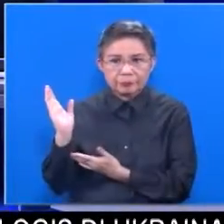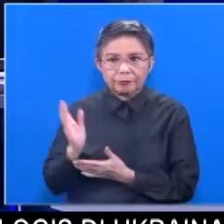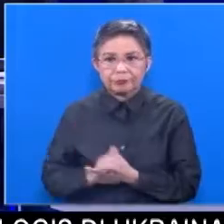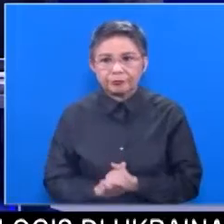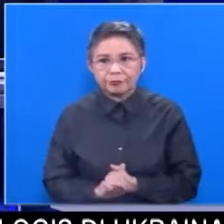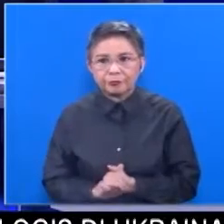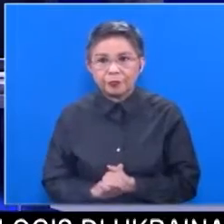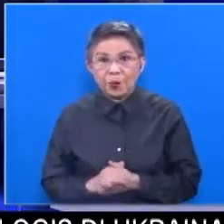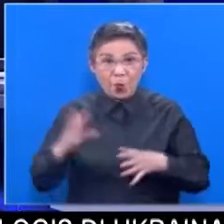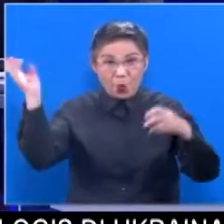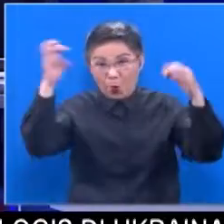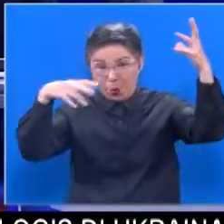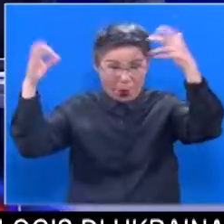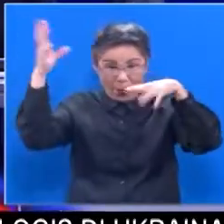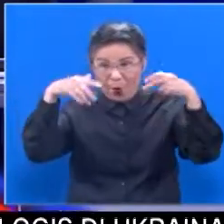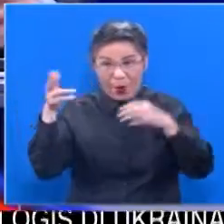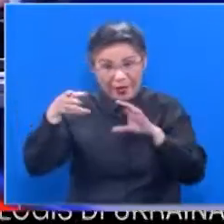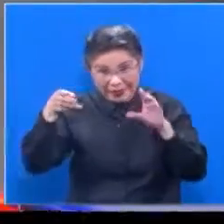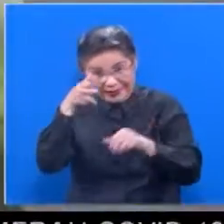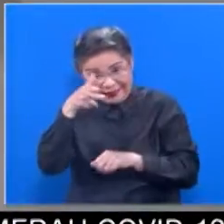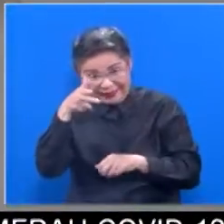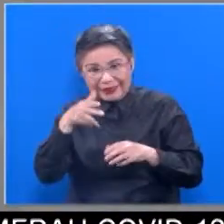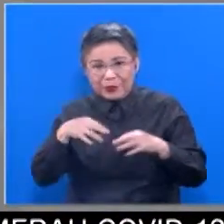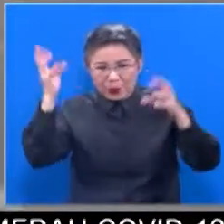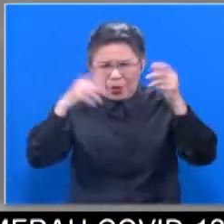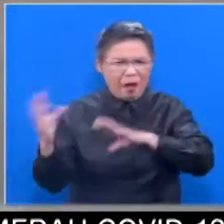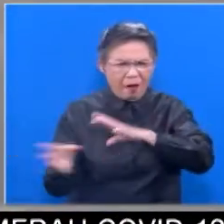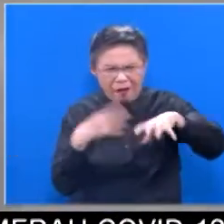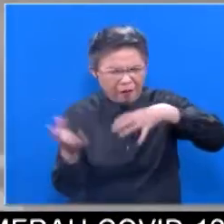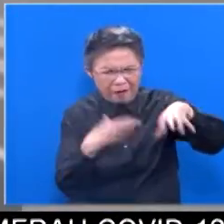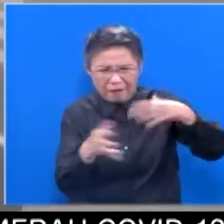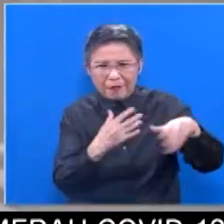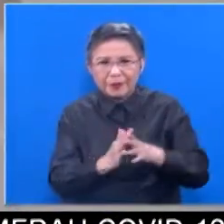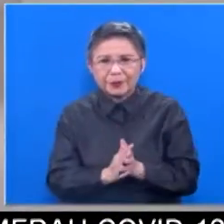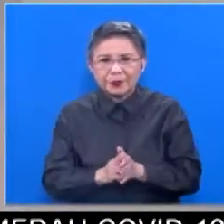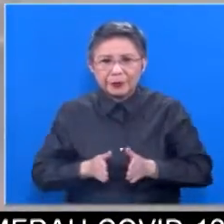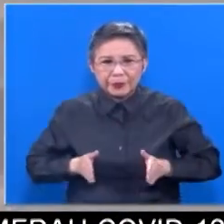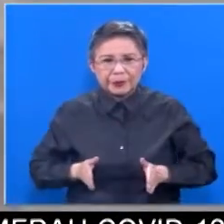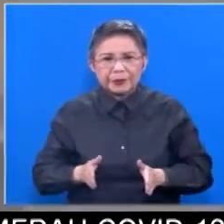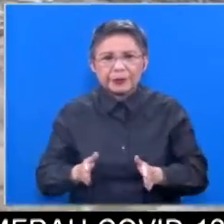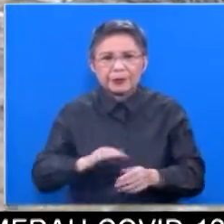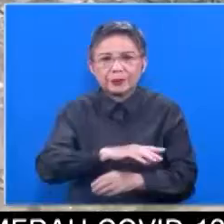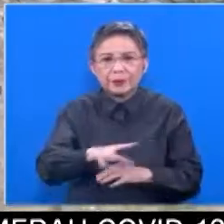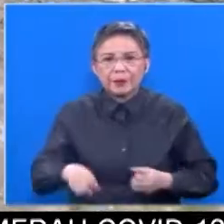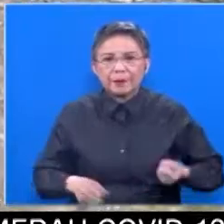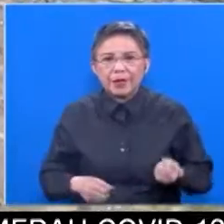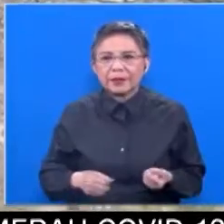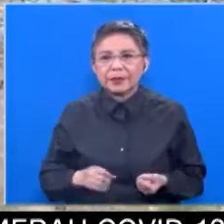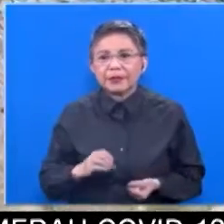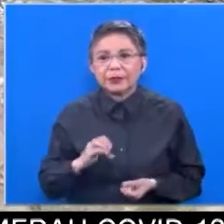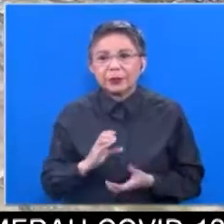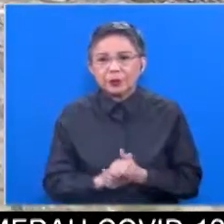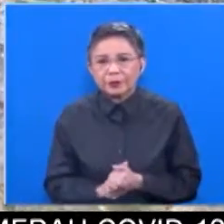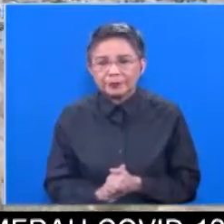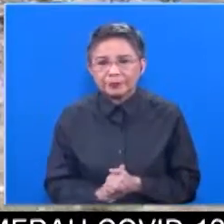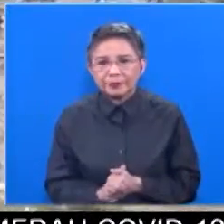Ya, terlihat dalam video amatir yang direkam warga ini, tampak hujan disertai angin kencang menyapu jalanan di kawasan Pasar Ciluar, Kecamatan